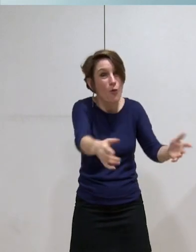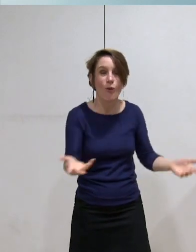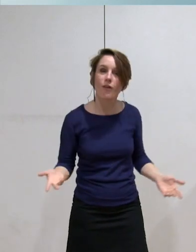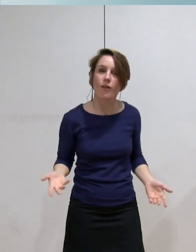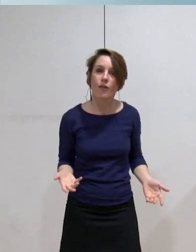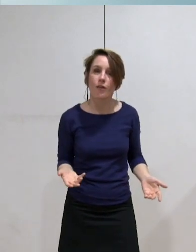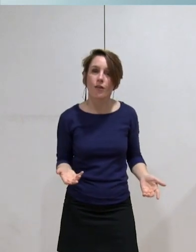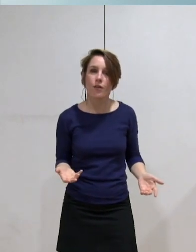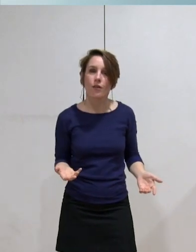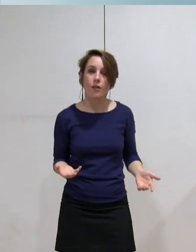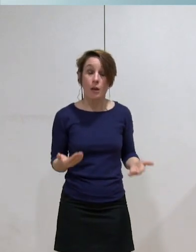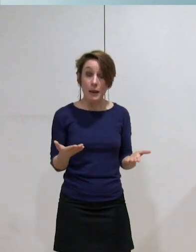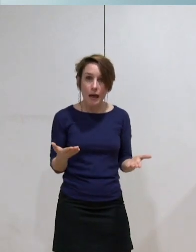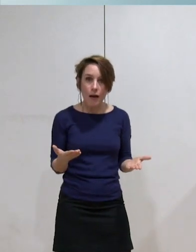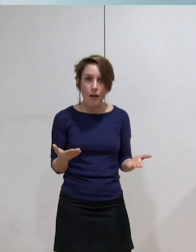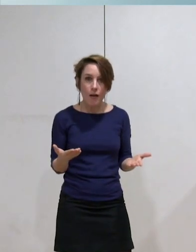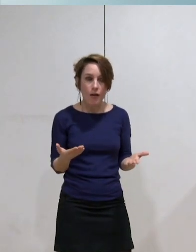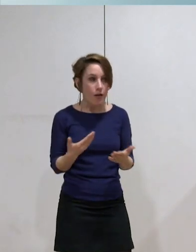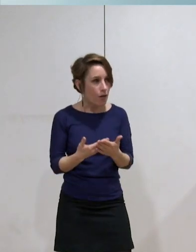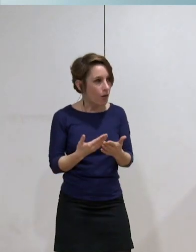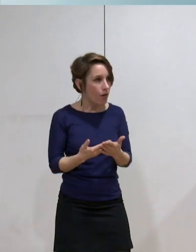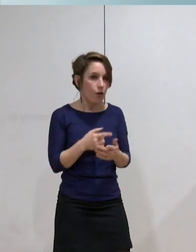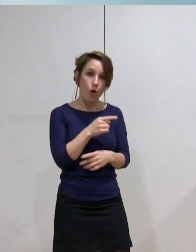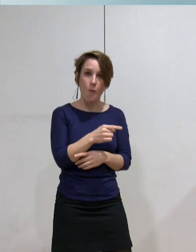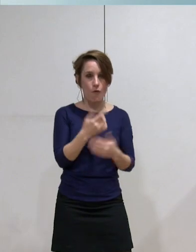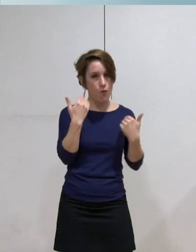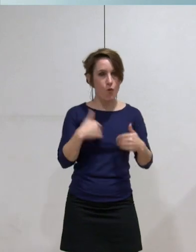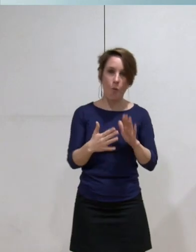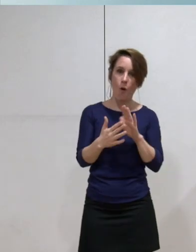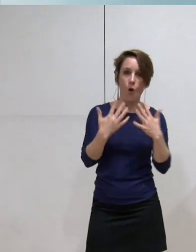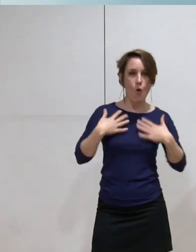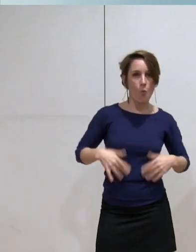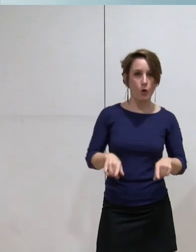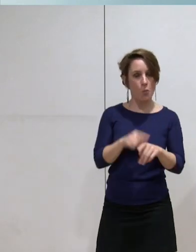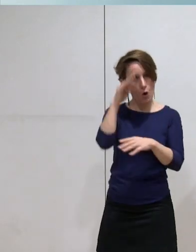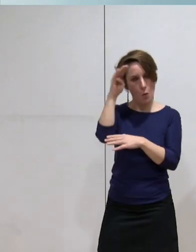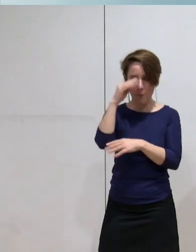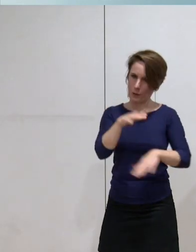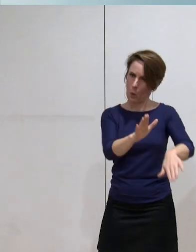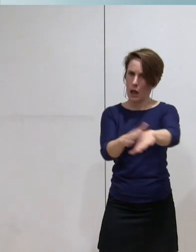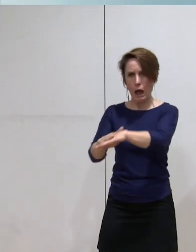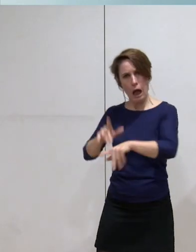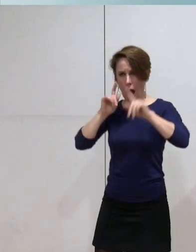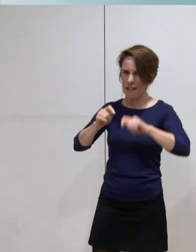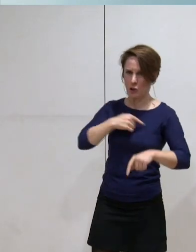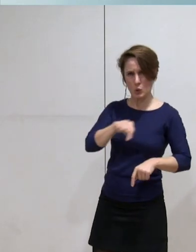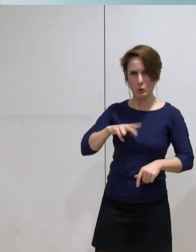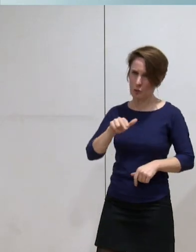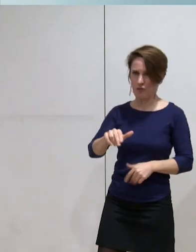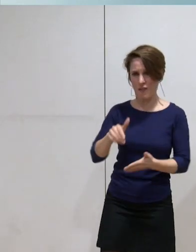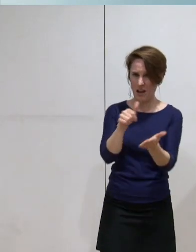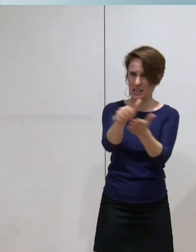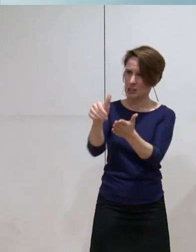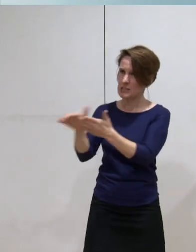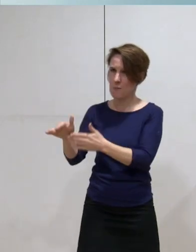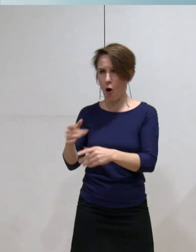que dans cette affaire là vous aveit agi comme le patronat qui menace s salariés de de restructuration afin de calmer